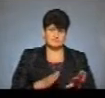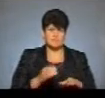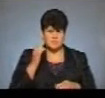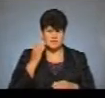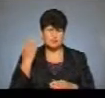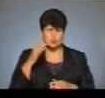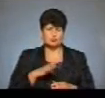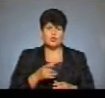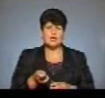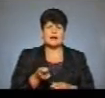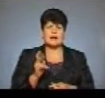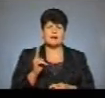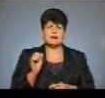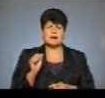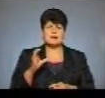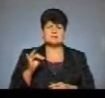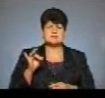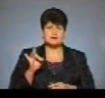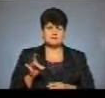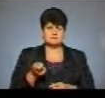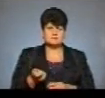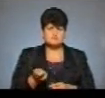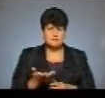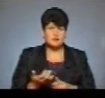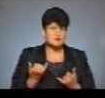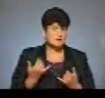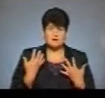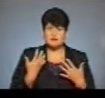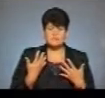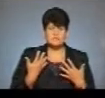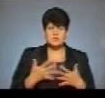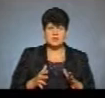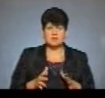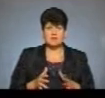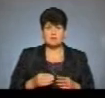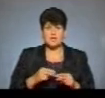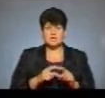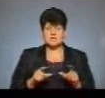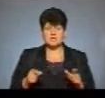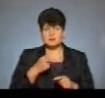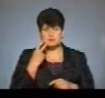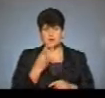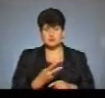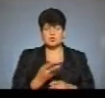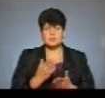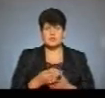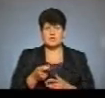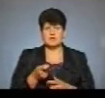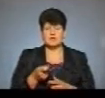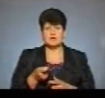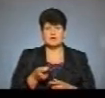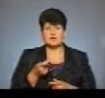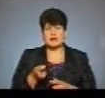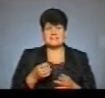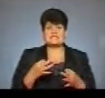було касирів, яка потреба була в касирах. Зараз ти заходиш в супермаркети, бачиш, що є каси вільного обслуговування,